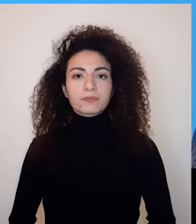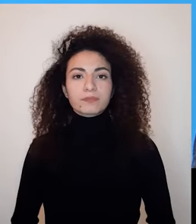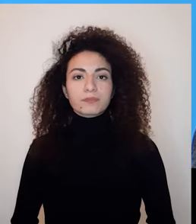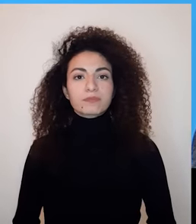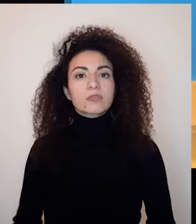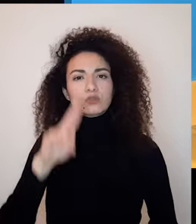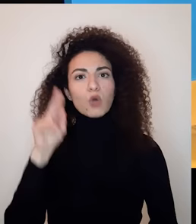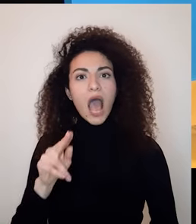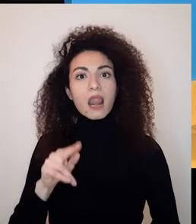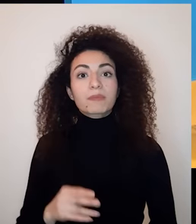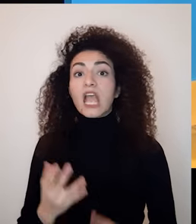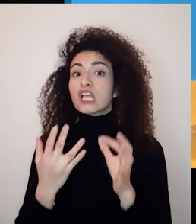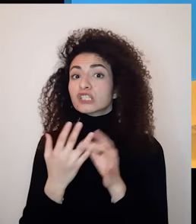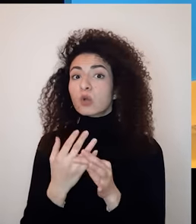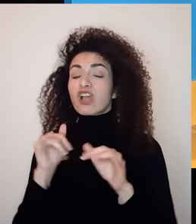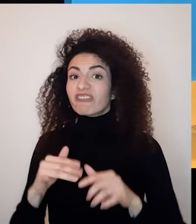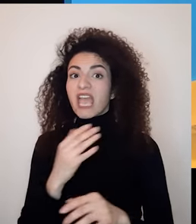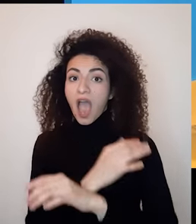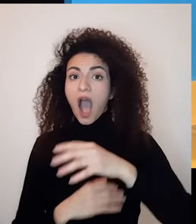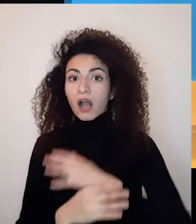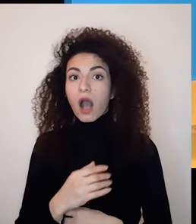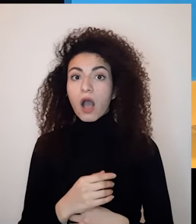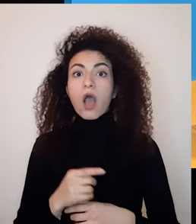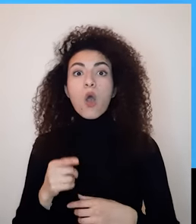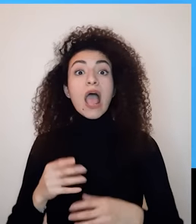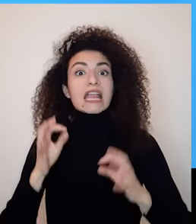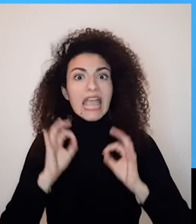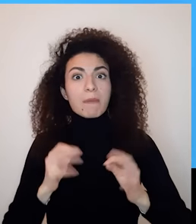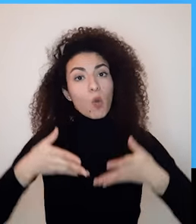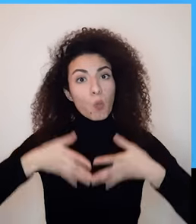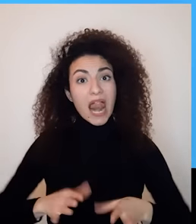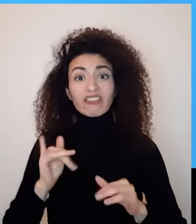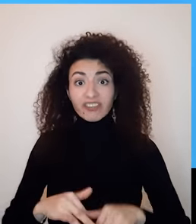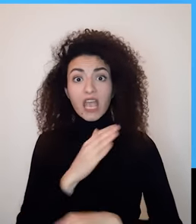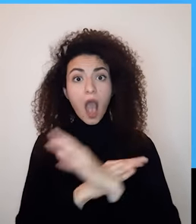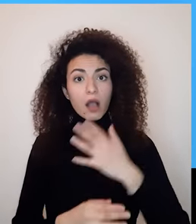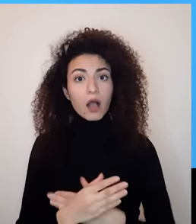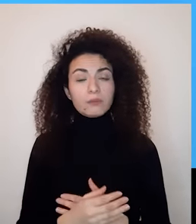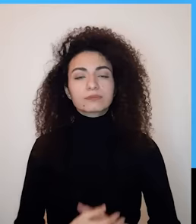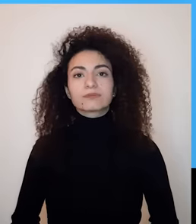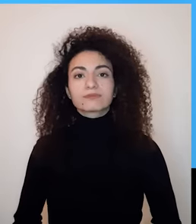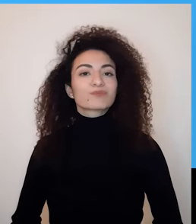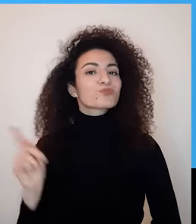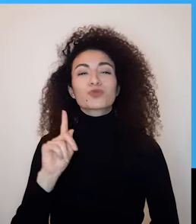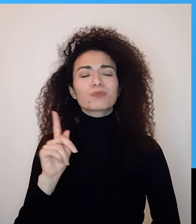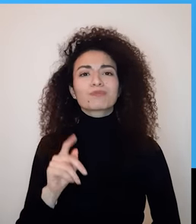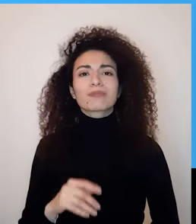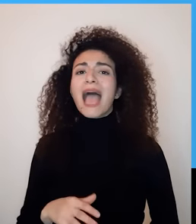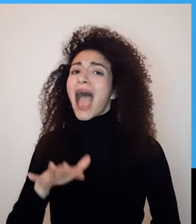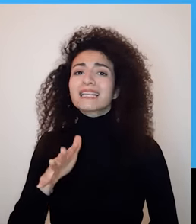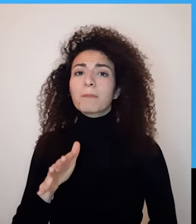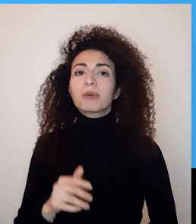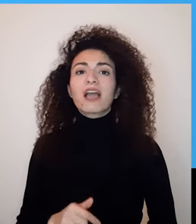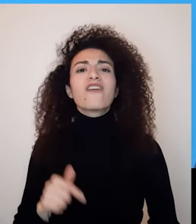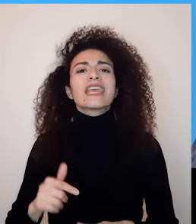عضوية بالرحم. دكتور رامي، هل صحيح الزوج أو الزوجة اللي عندهم إعاقة حكماً لازم يجيبوا أولاد عندهم إعاقة؟ مش ضروري أبداً.